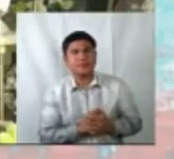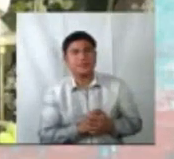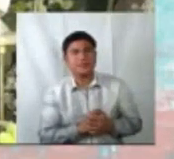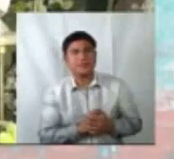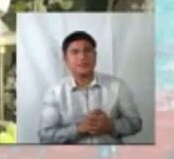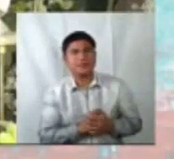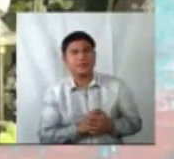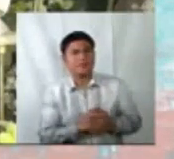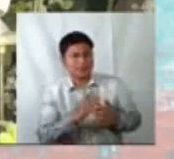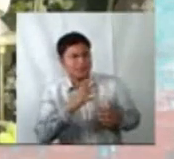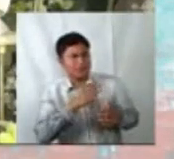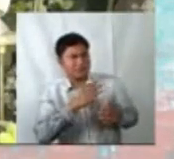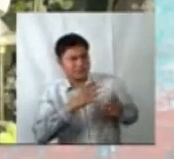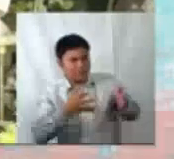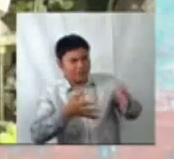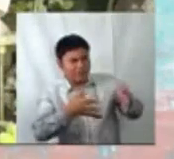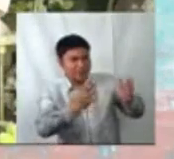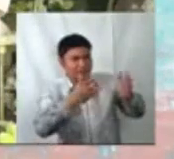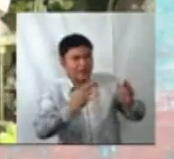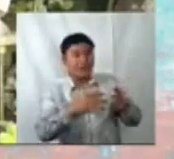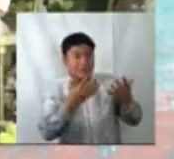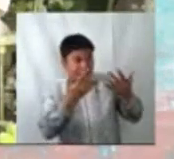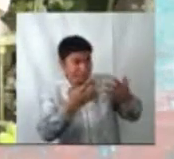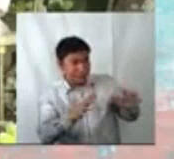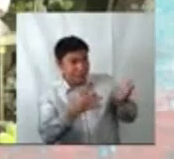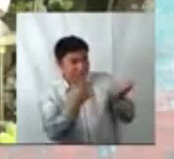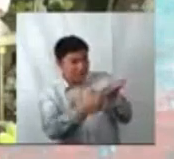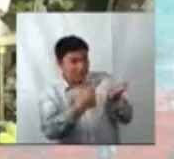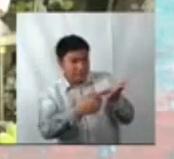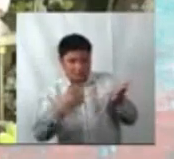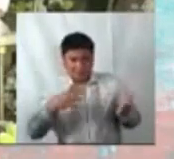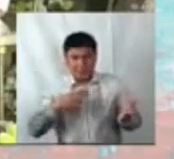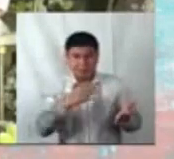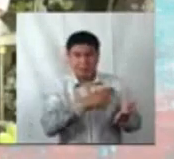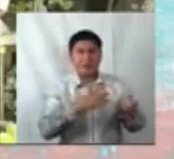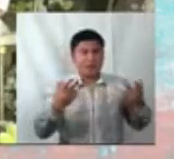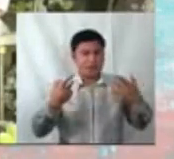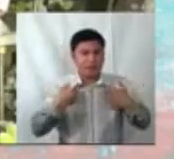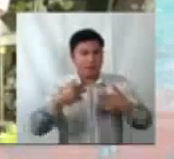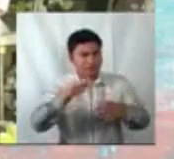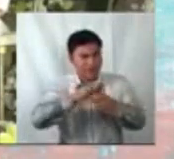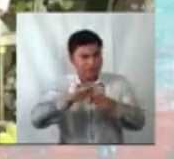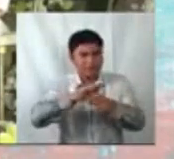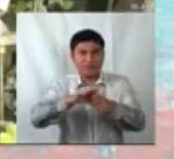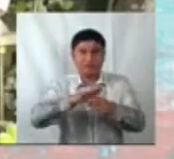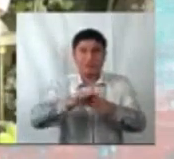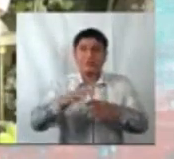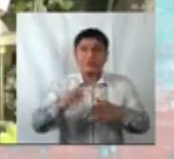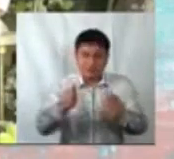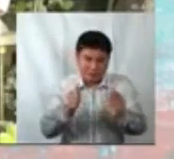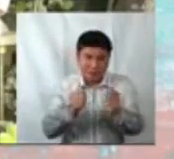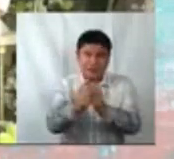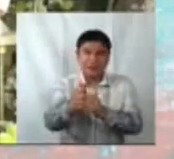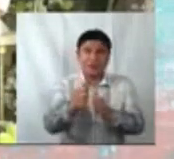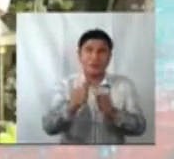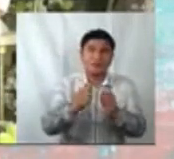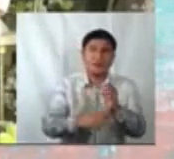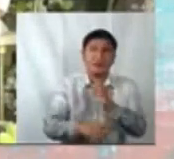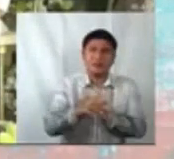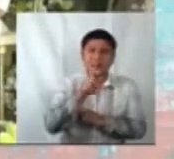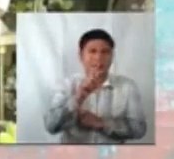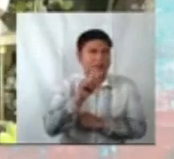napapayag na po natin, no? Nakausap na po natin ng mga congressman, may sapat na po tayo na bilang para ipasa ang Tydings McDuffie Act.